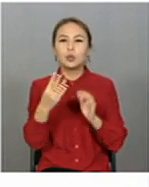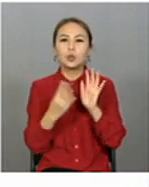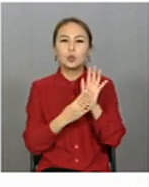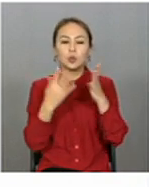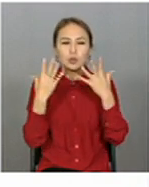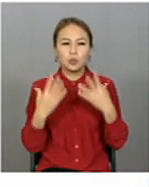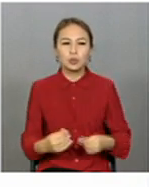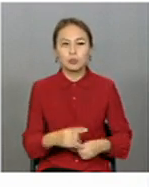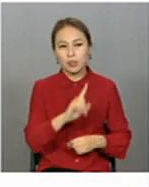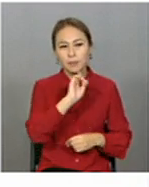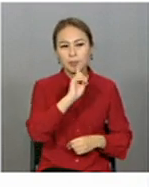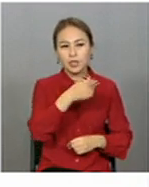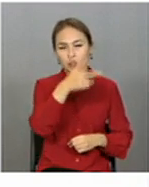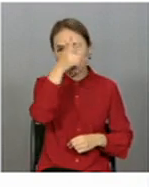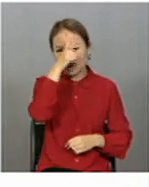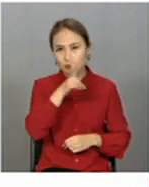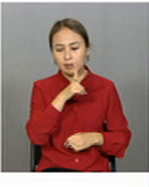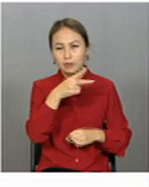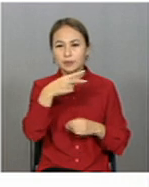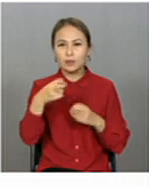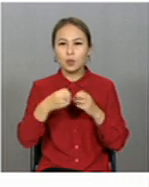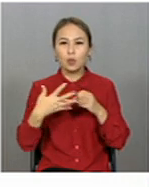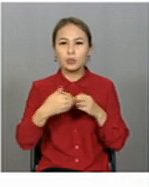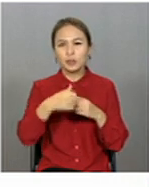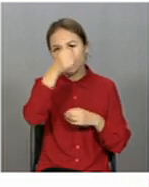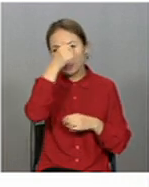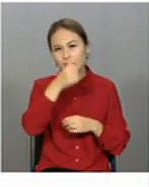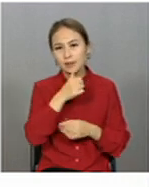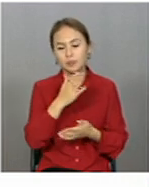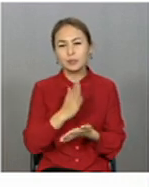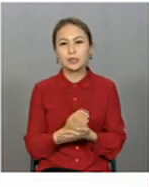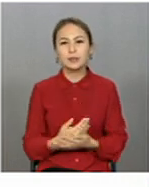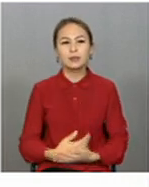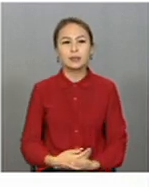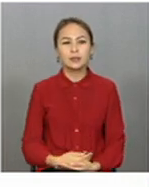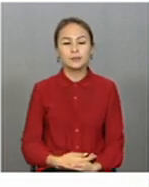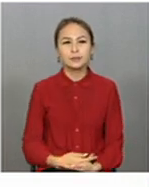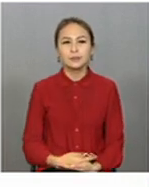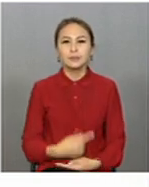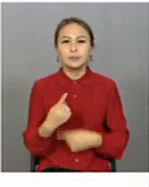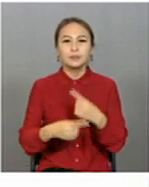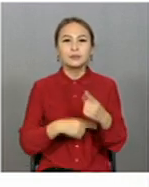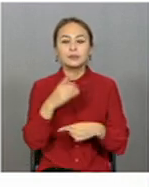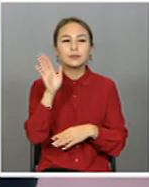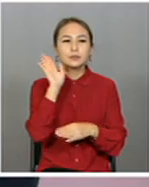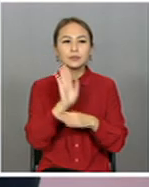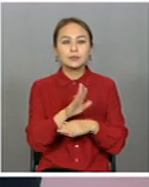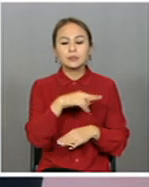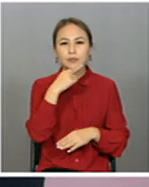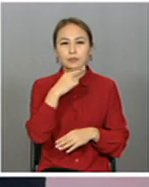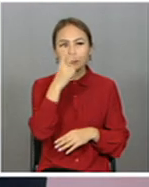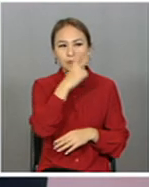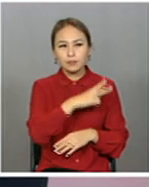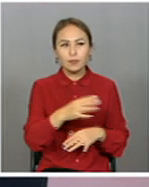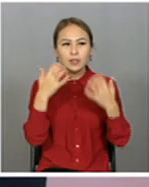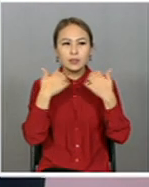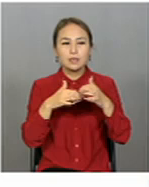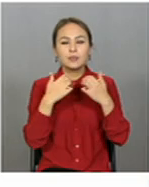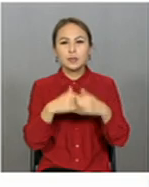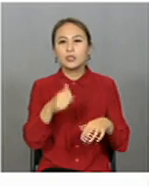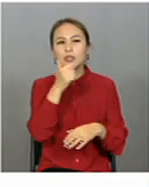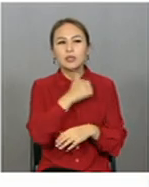күнде 9 күн бар. Бір жыл 3 айда 15 ай бар. Келесі тапсырмаға назар аударайық. Есепті